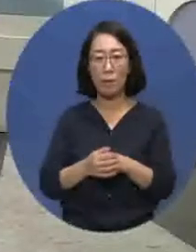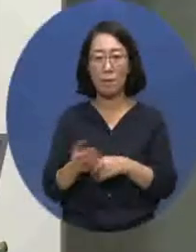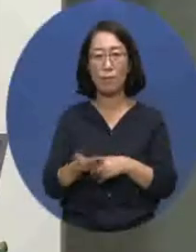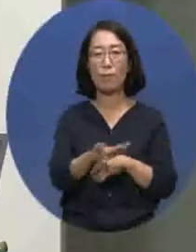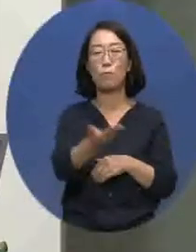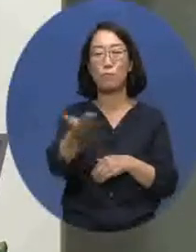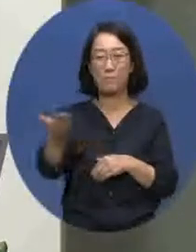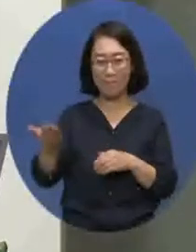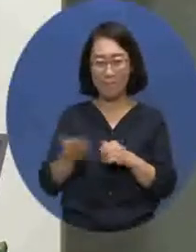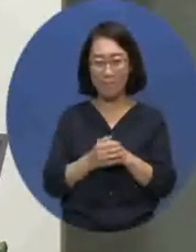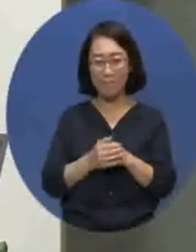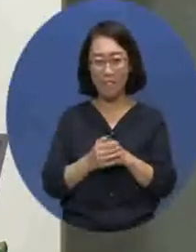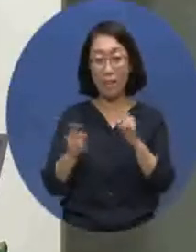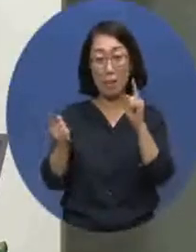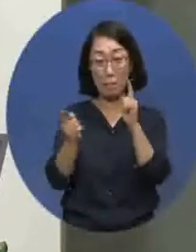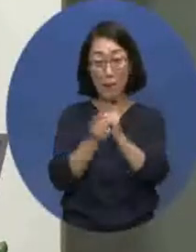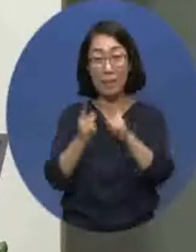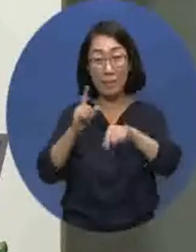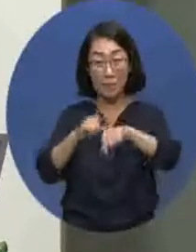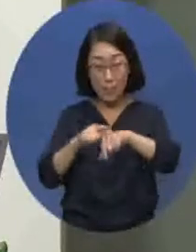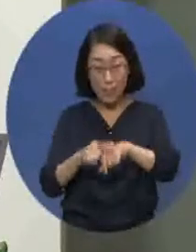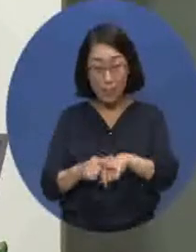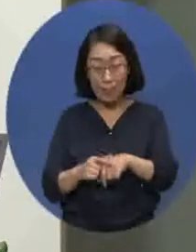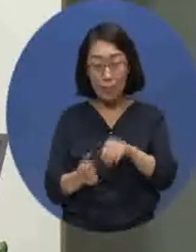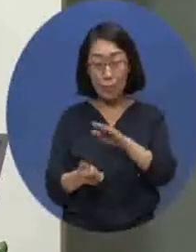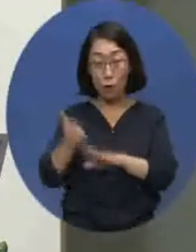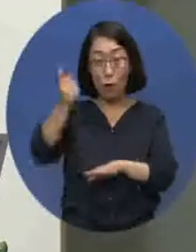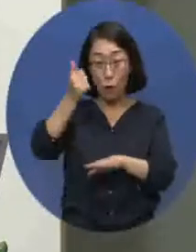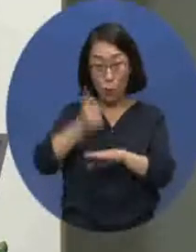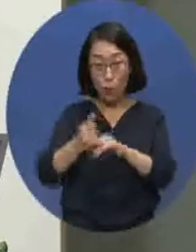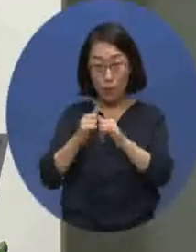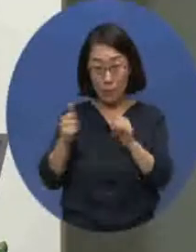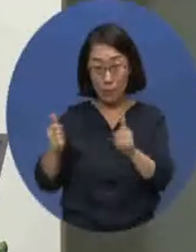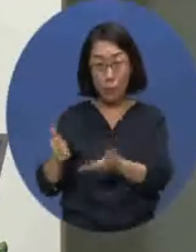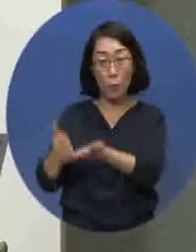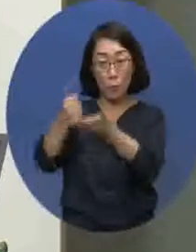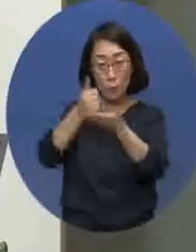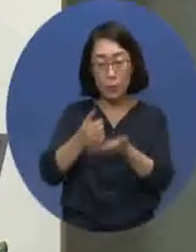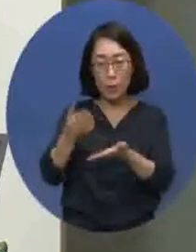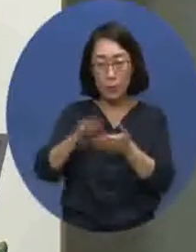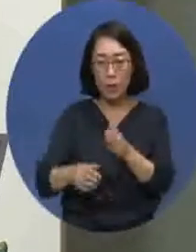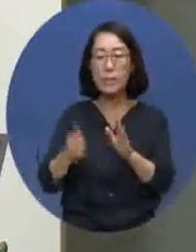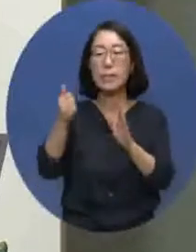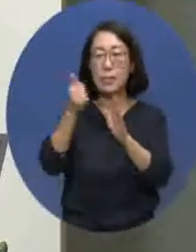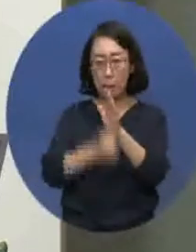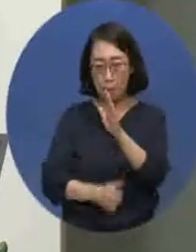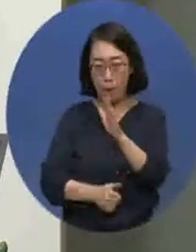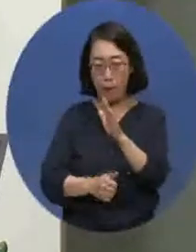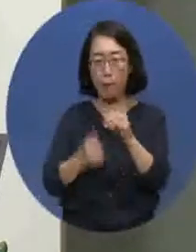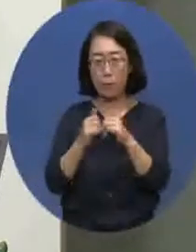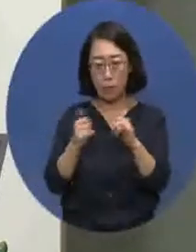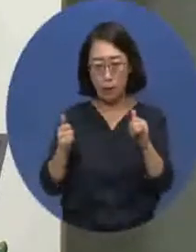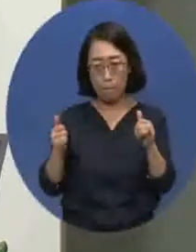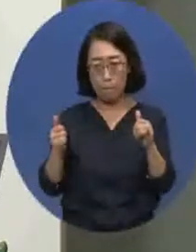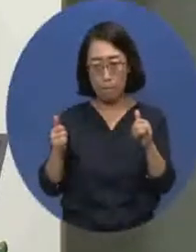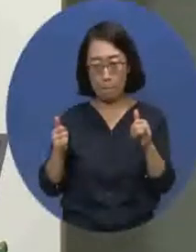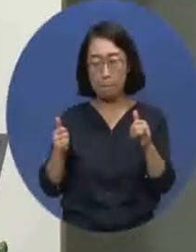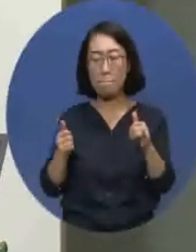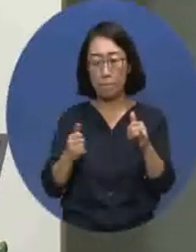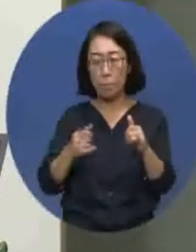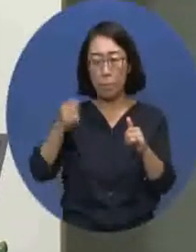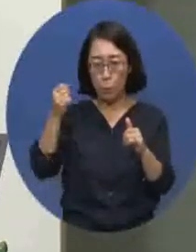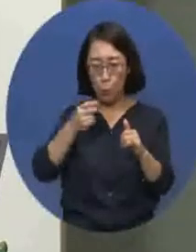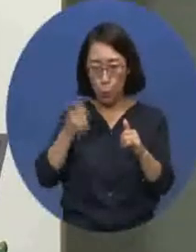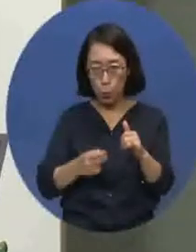이 만남 시간에는 성공한 분들도 모시지 많은 실패를 좌우명 삼아서